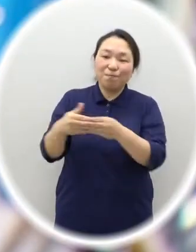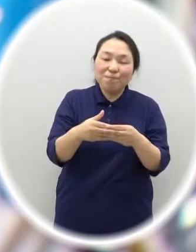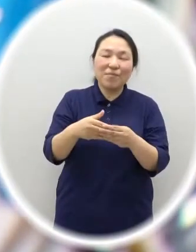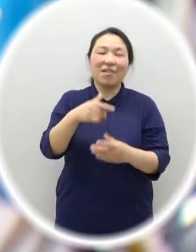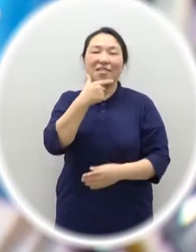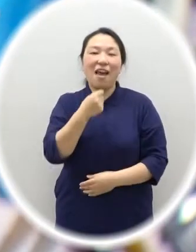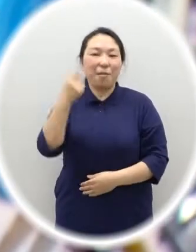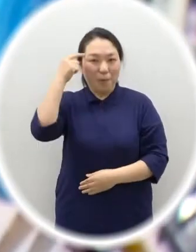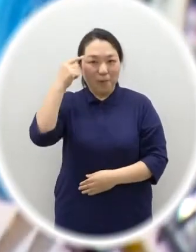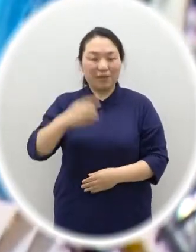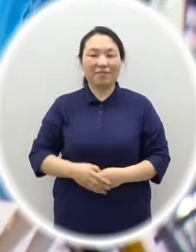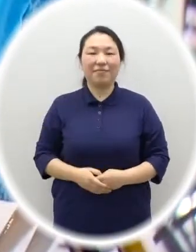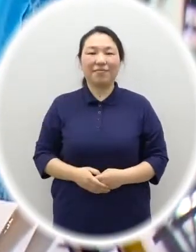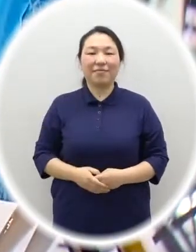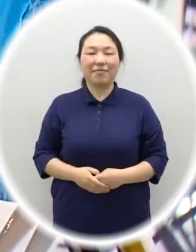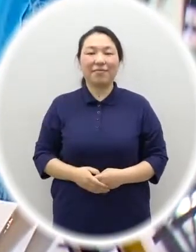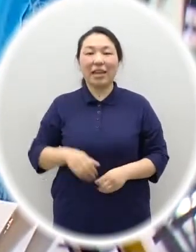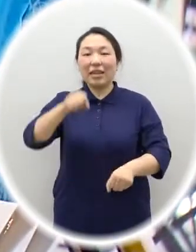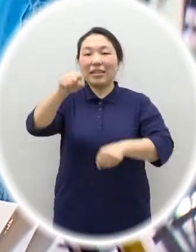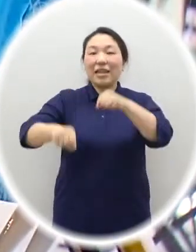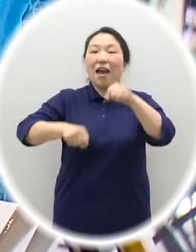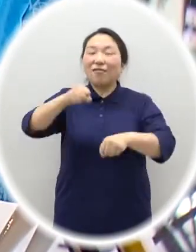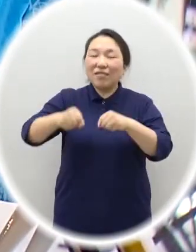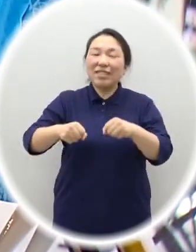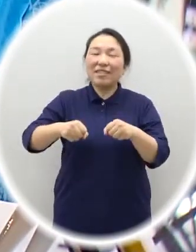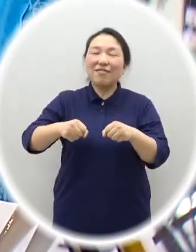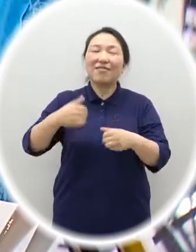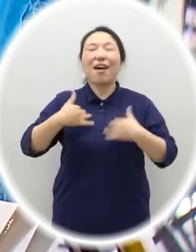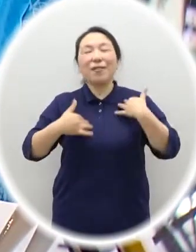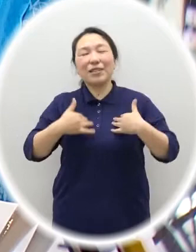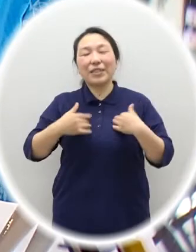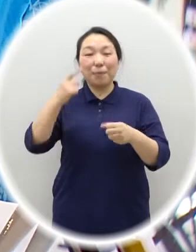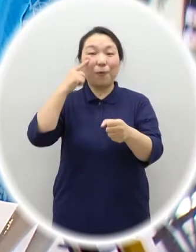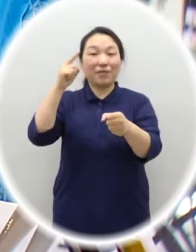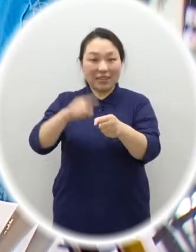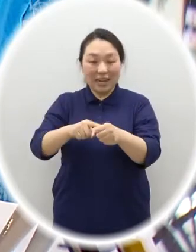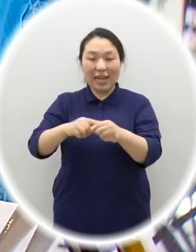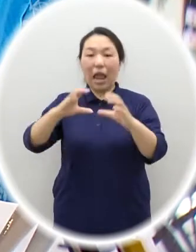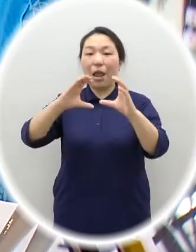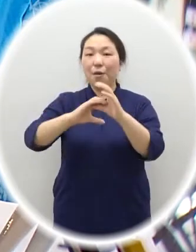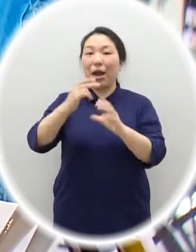サイクリングを楽しみにいわき市に訪れてみてはいかがでしょうか。